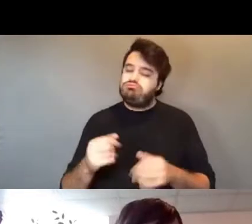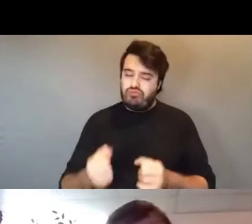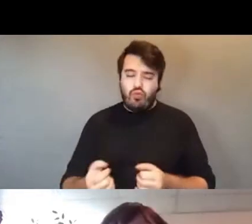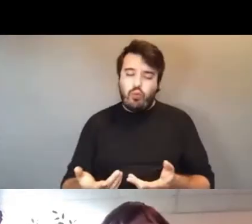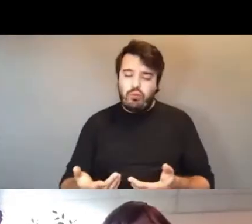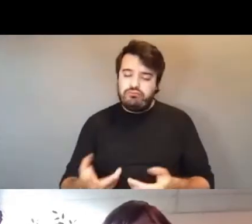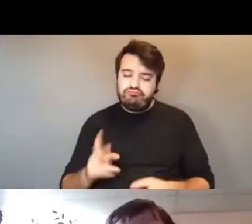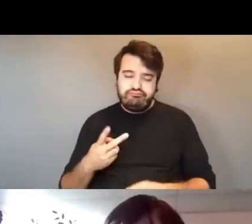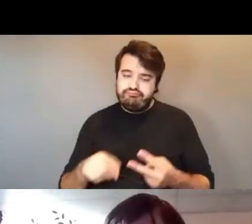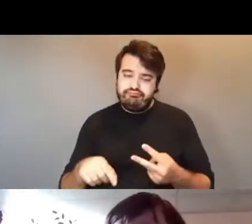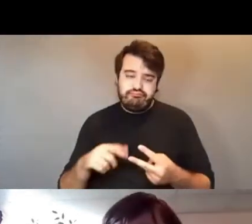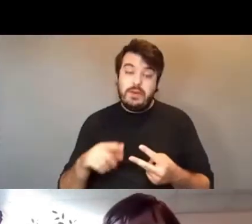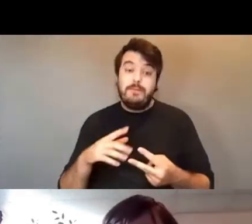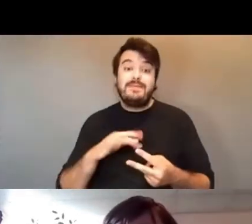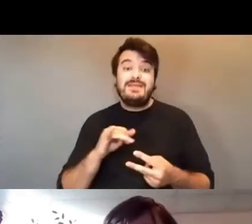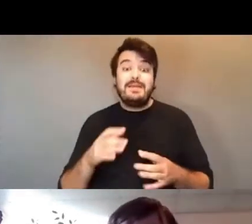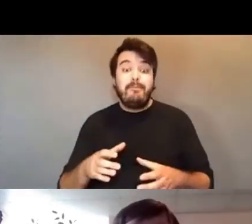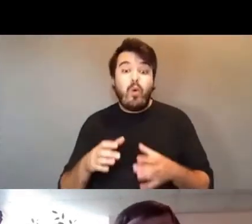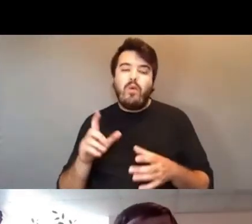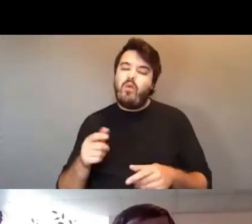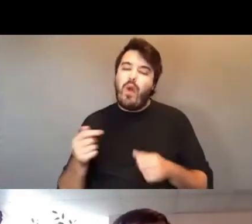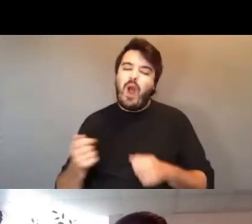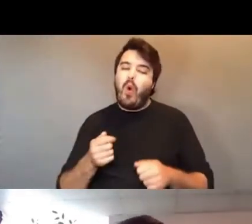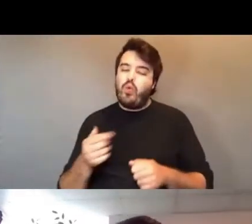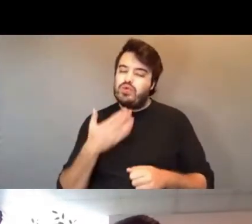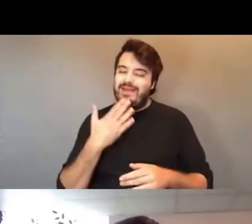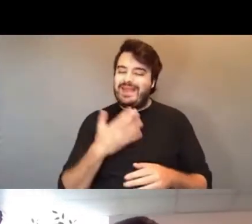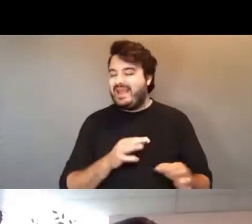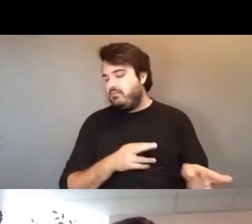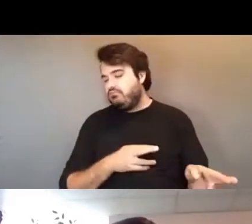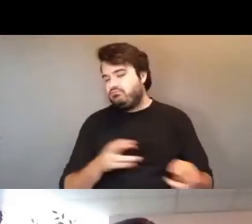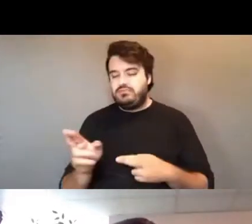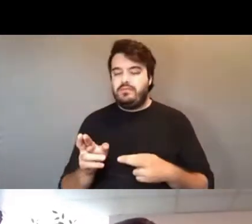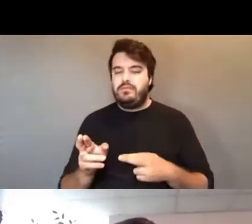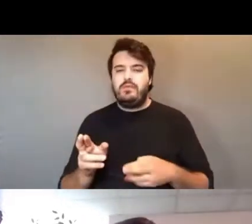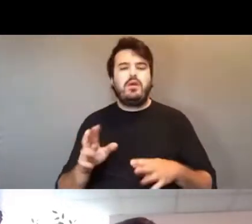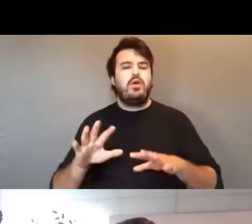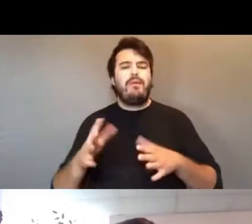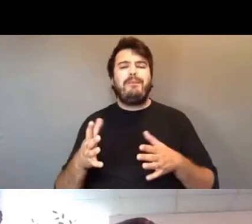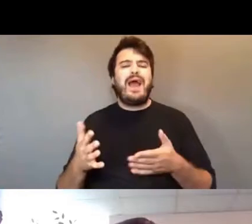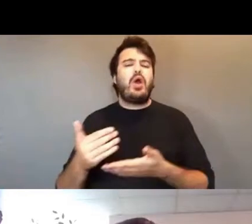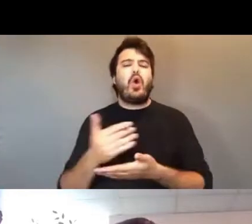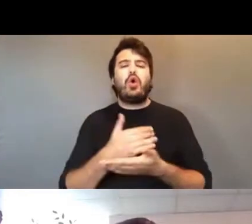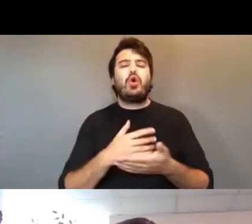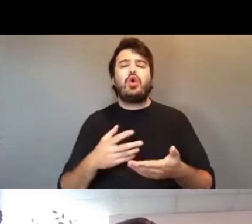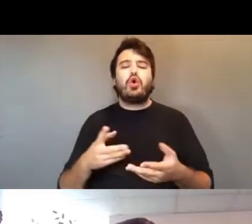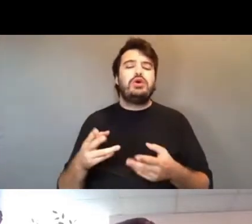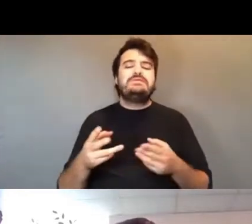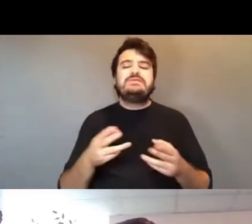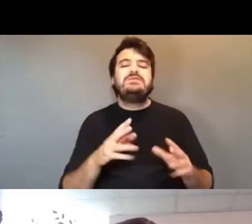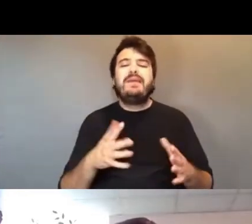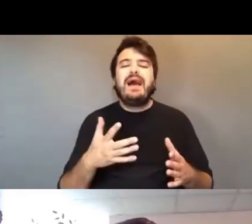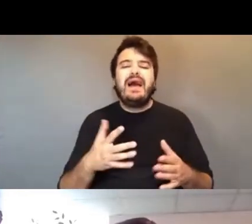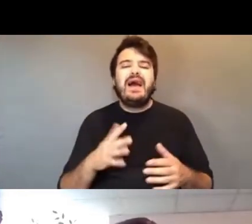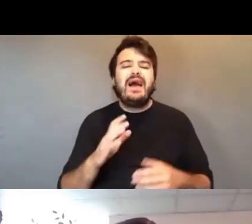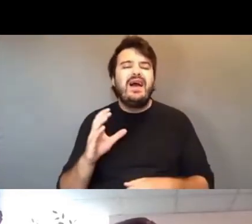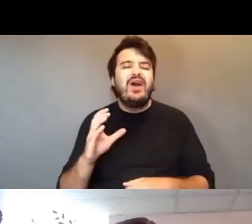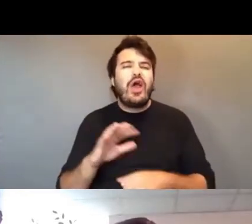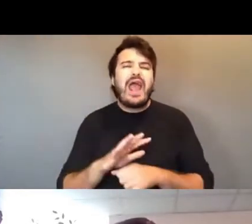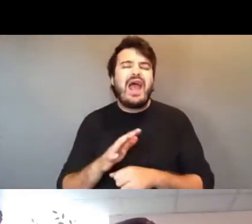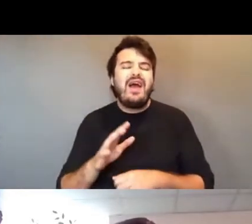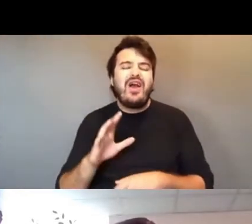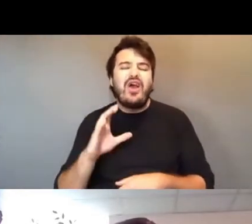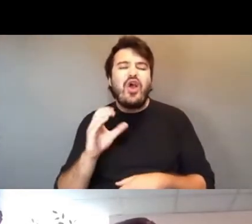Mais c'est ça, si c'est en pot, arrosez bien comme il faut. Et donc, comment est-ce qu'on cueille la coriandre? En